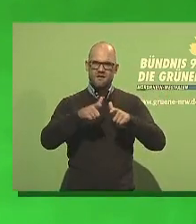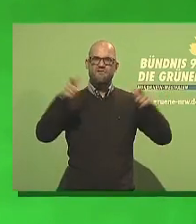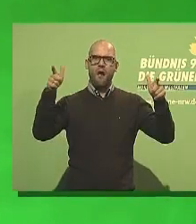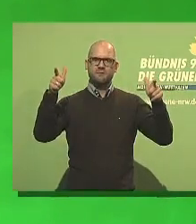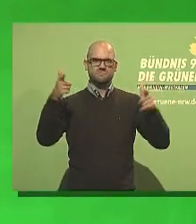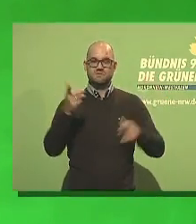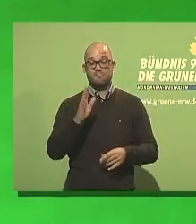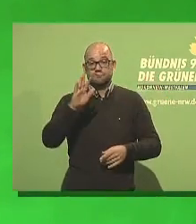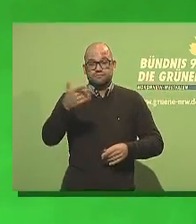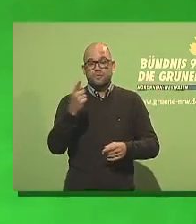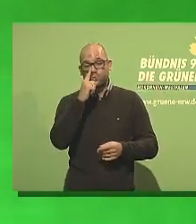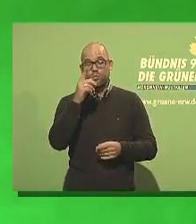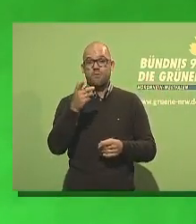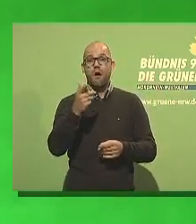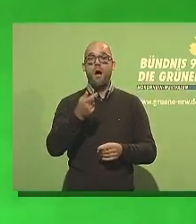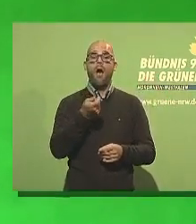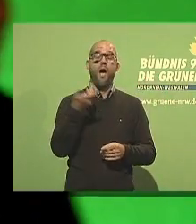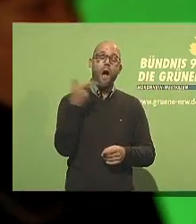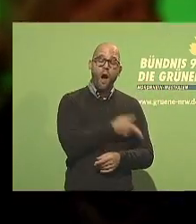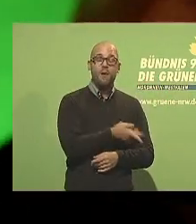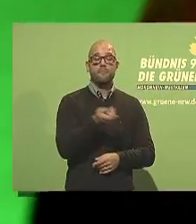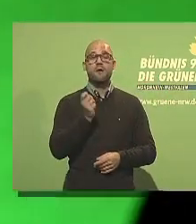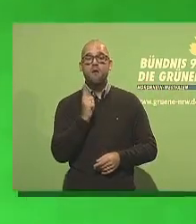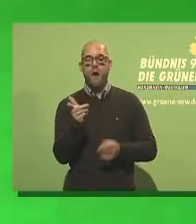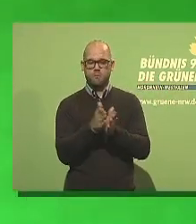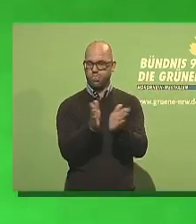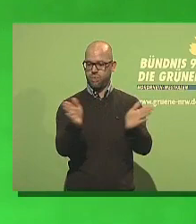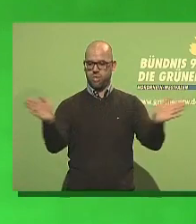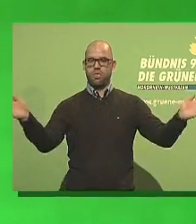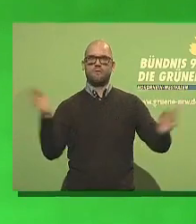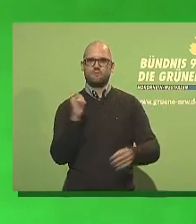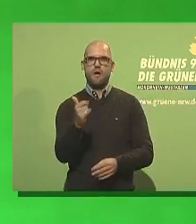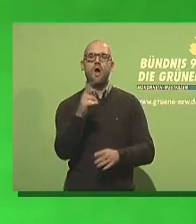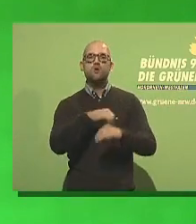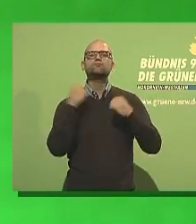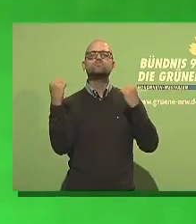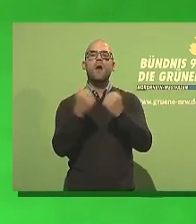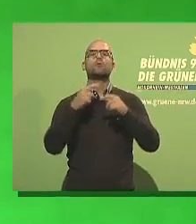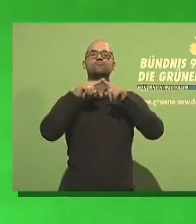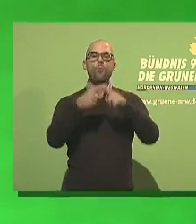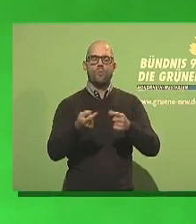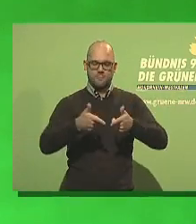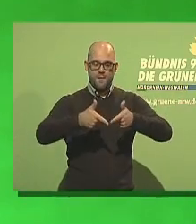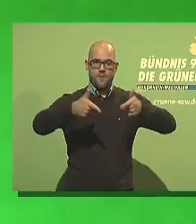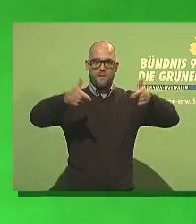Schere zwischen Arm und Reich in unserem Land, gewachsen ist die Staatsverschuldung,